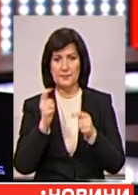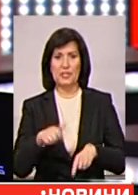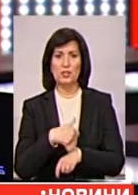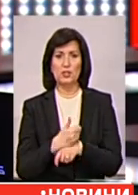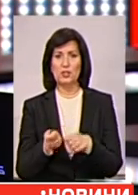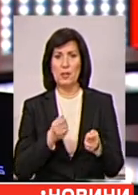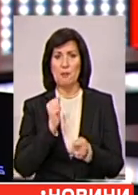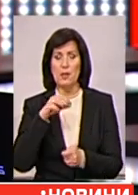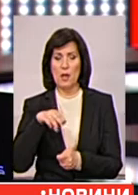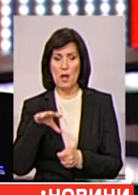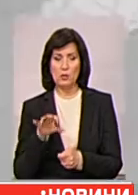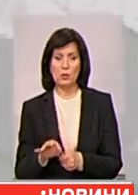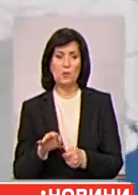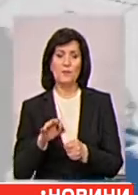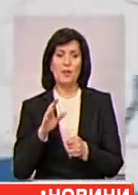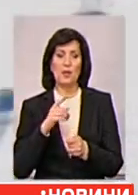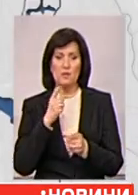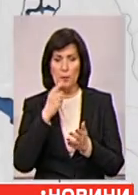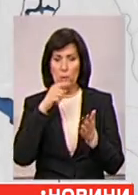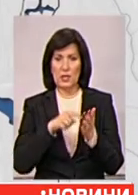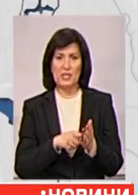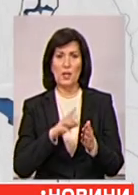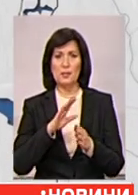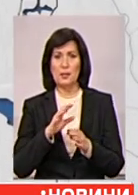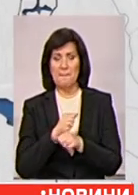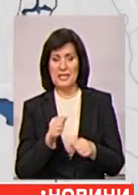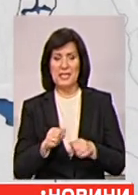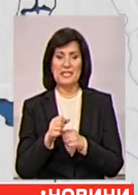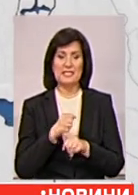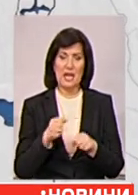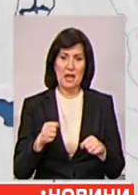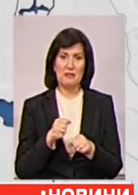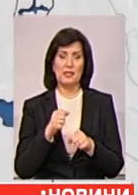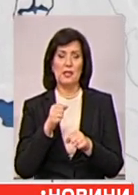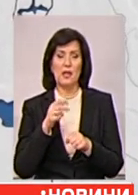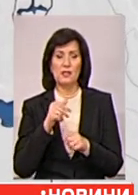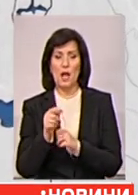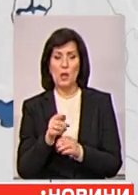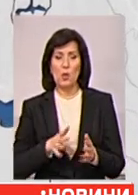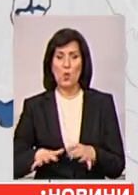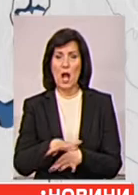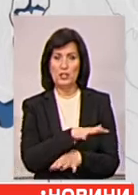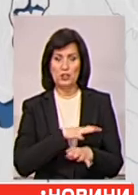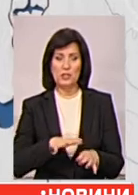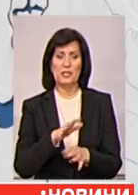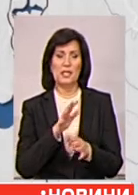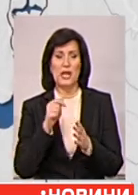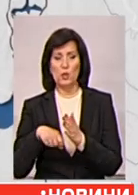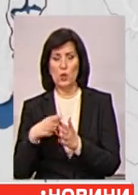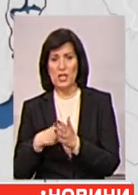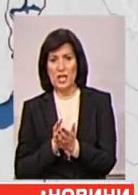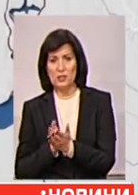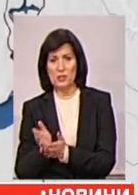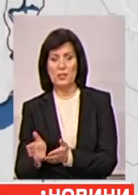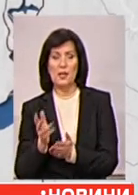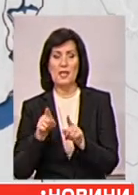У зведенні фігурують нові села, куди долітають ворожі міни і снаряди. На Луганщині – Валузьке, що в Станично-Луганському районі, а на Донеччині – противник,